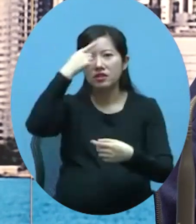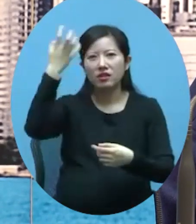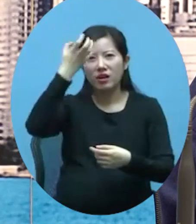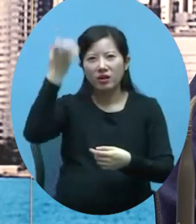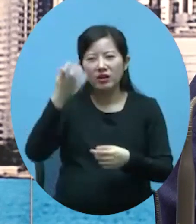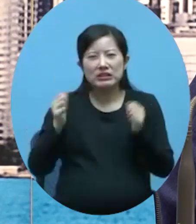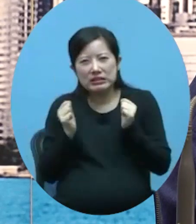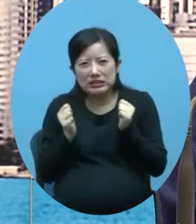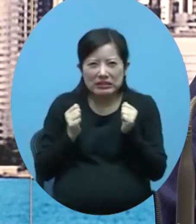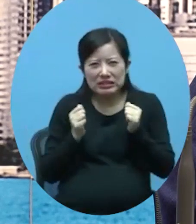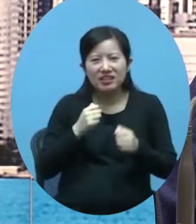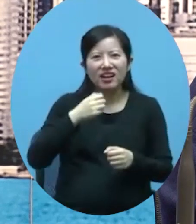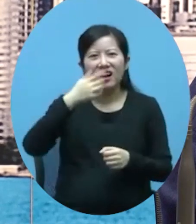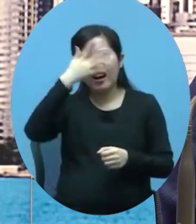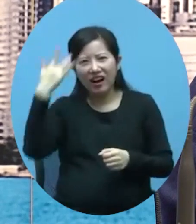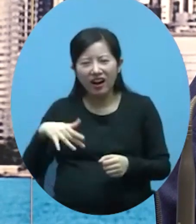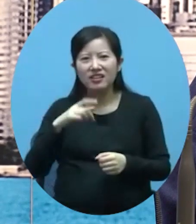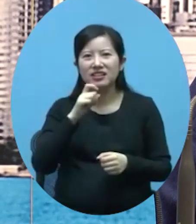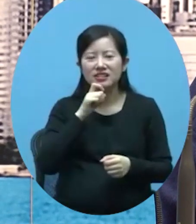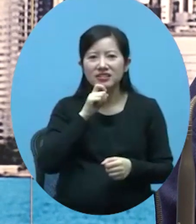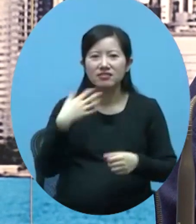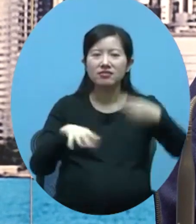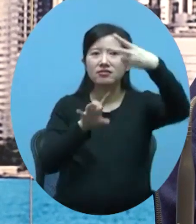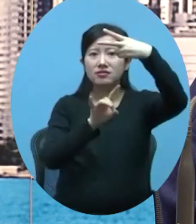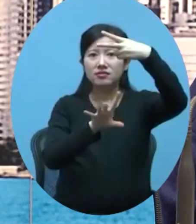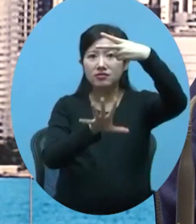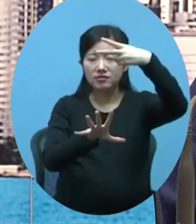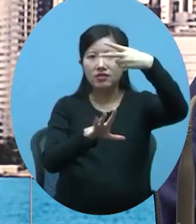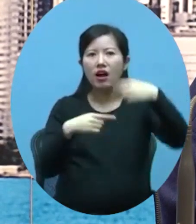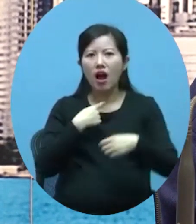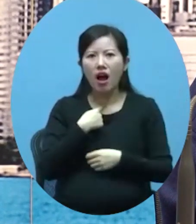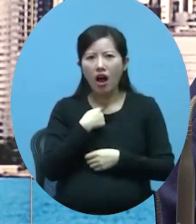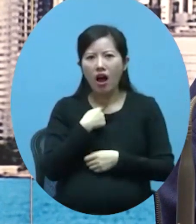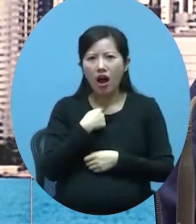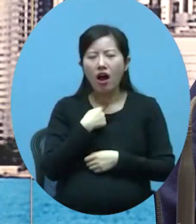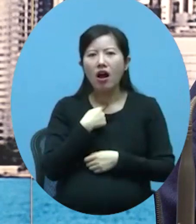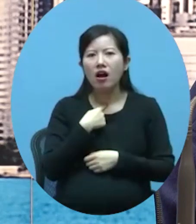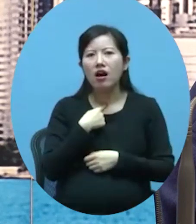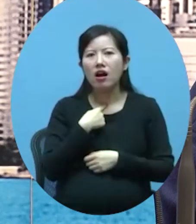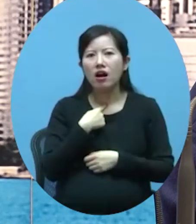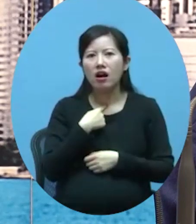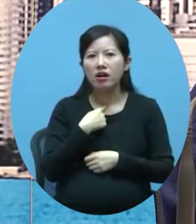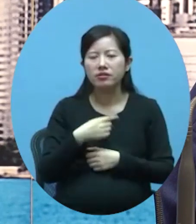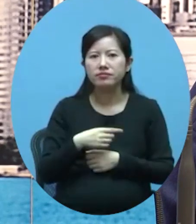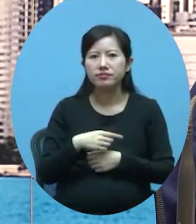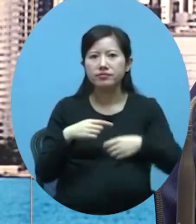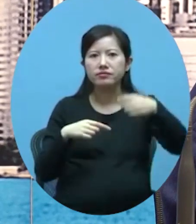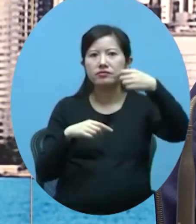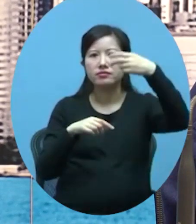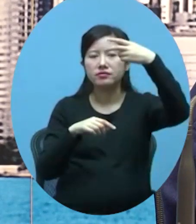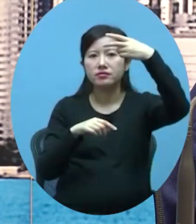發熱然後2月15日就開始有些咳他在2月